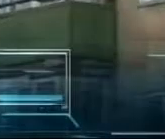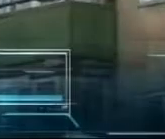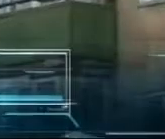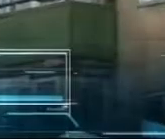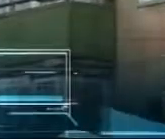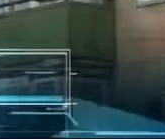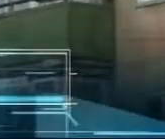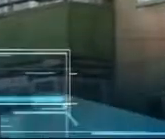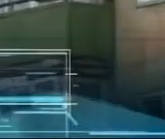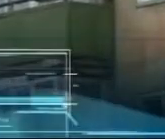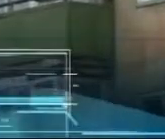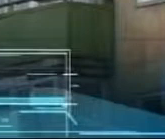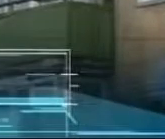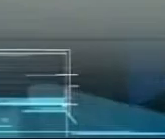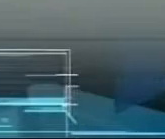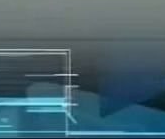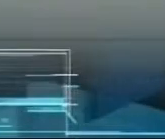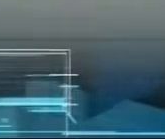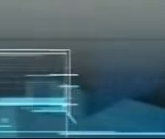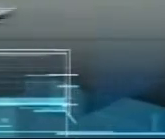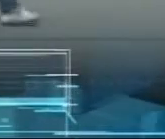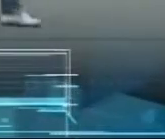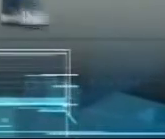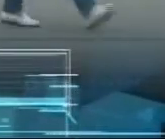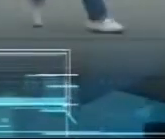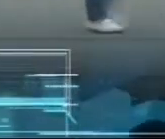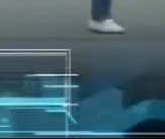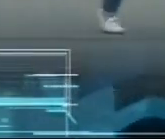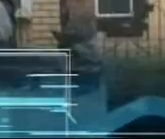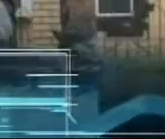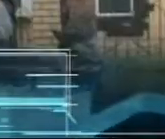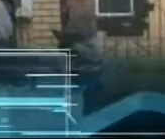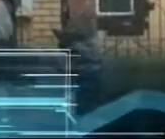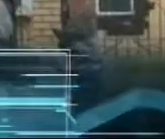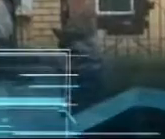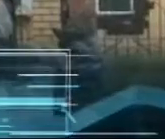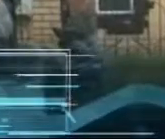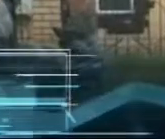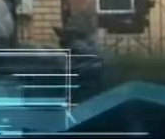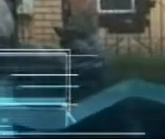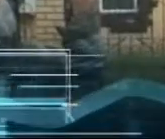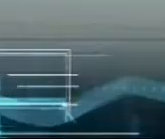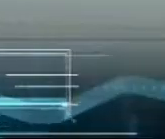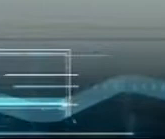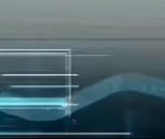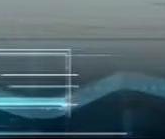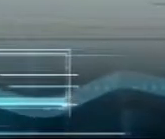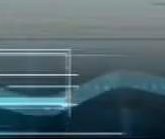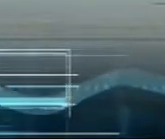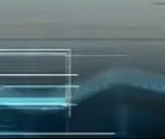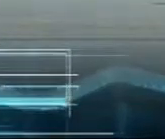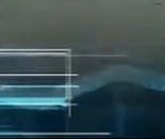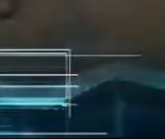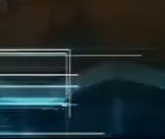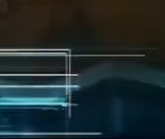ближайших двух дней все жилые дома Семея получат отопление. По данным коммунального отдела, сегодня паспорта готовности имеют